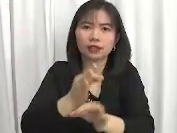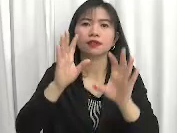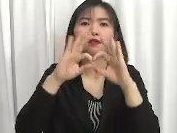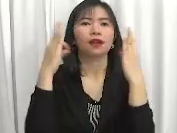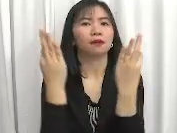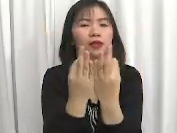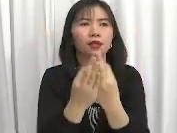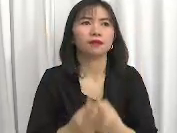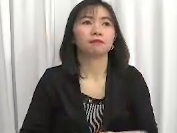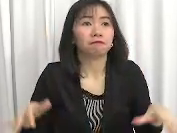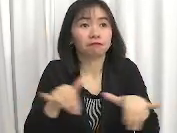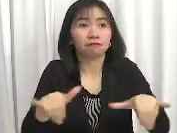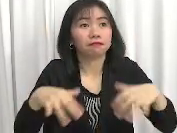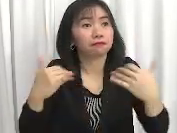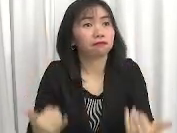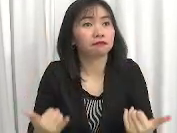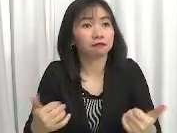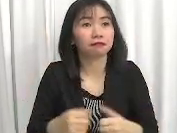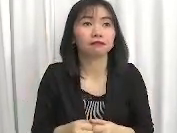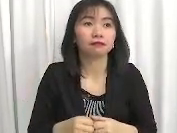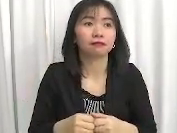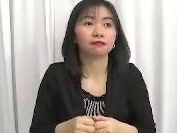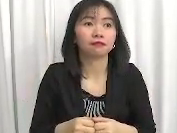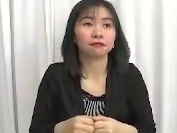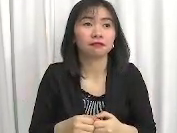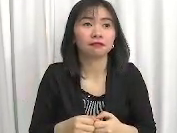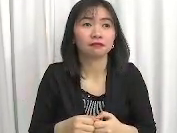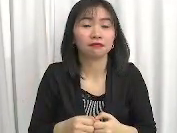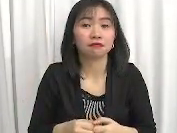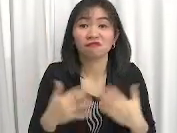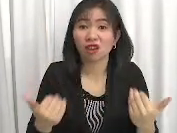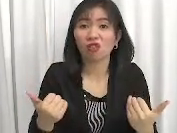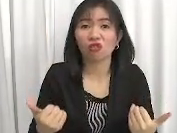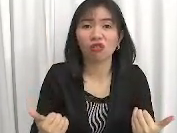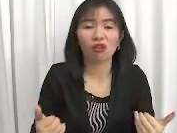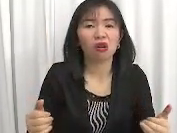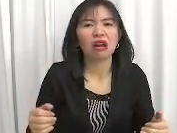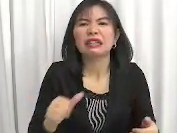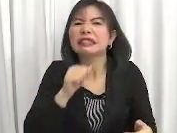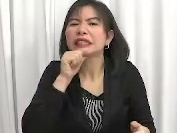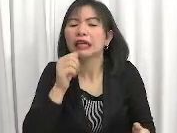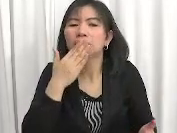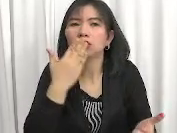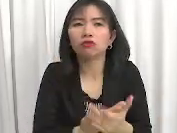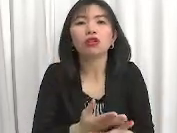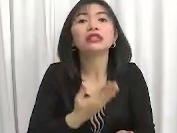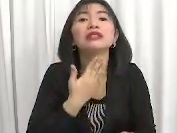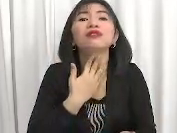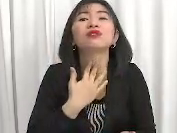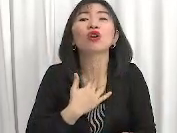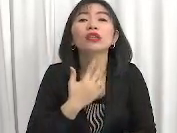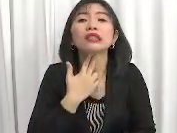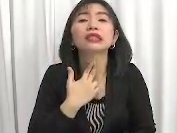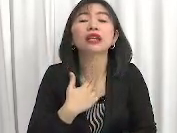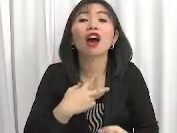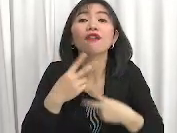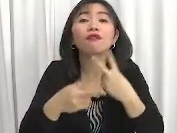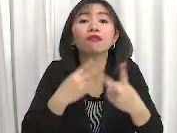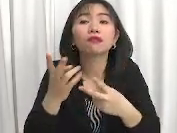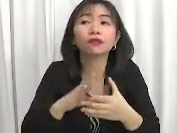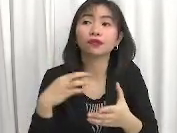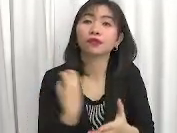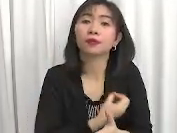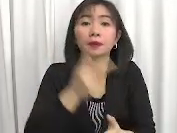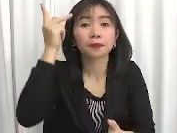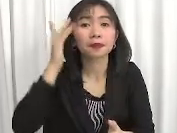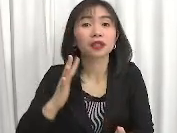tulad nito, hindi maayos yung boses ng ating pastor, no? At lagi niya sinasabi, isang